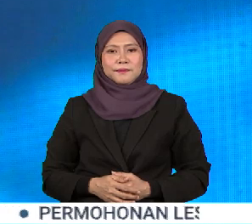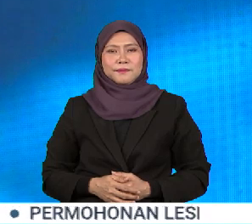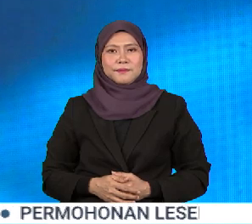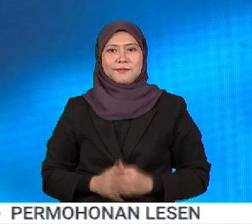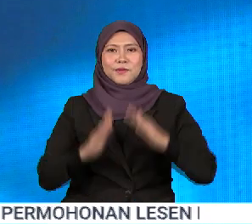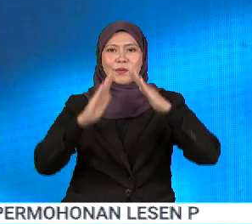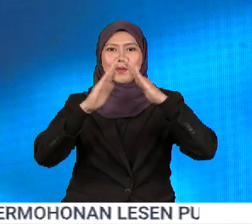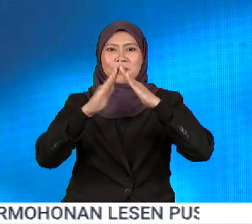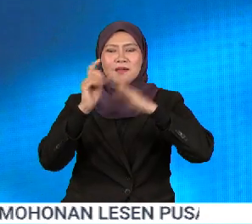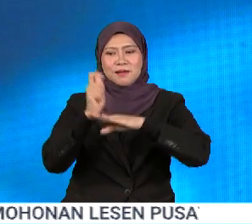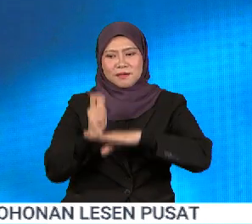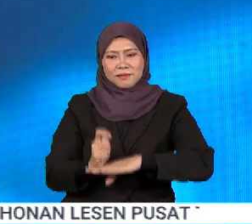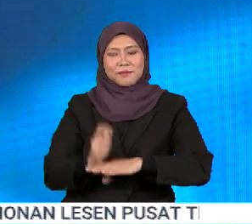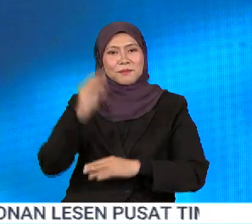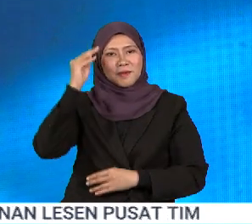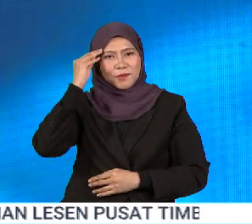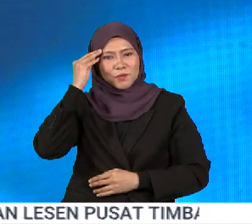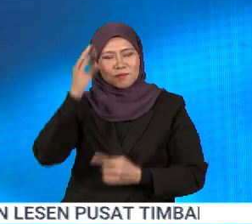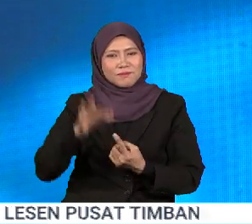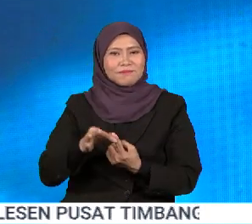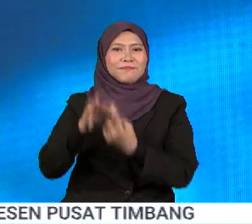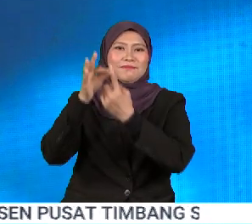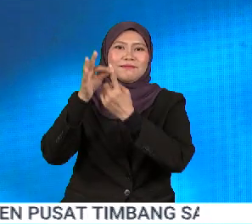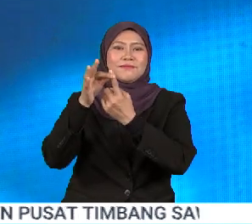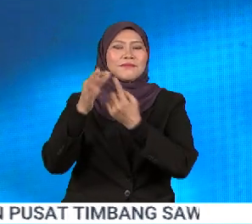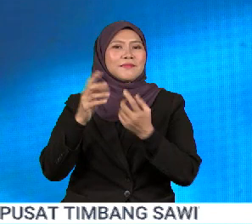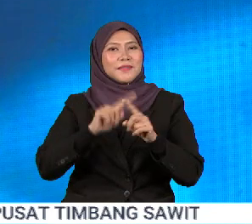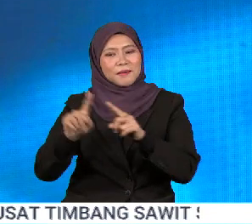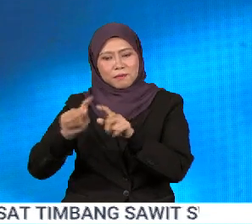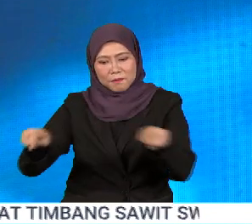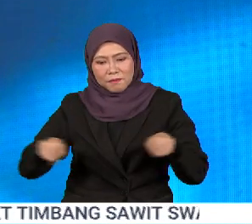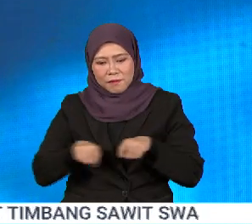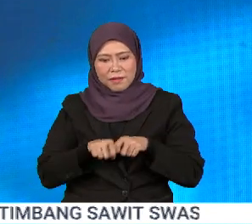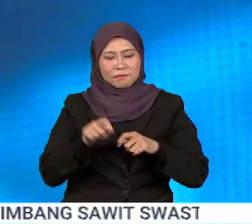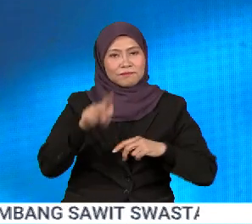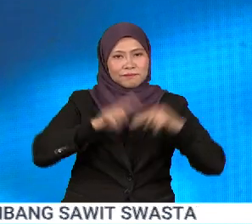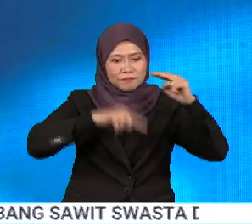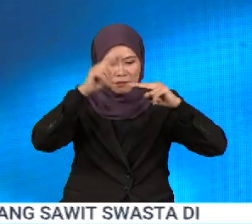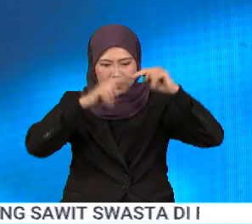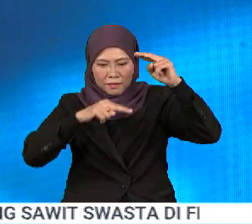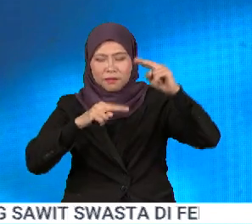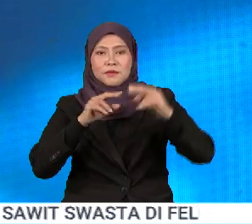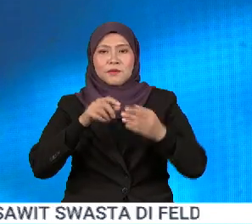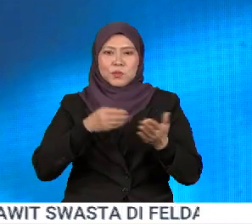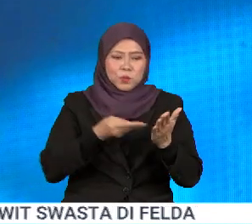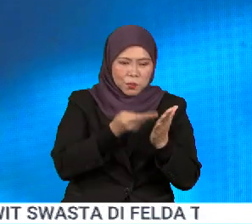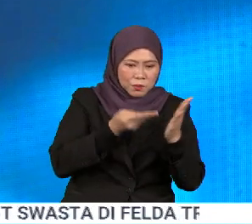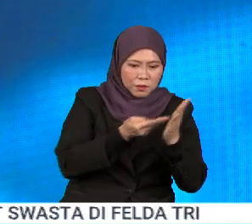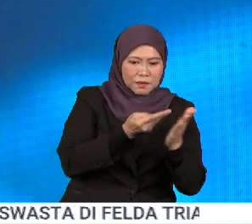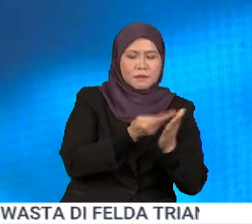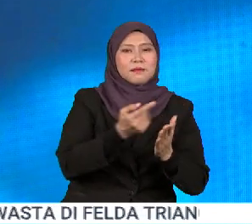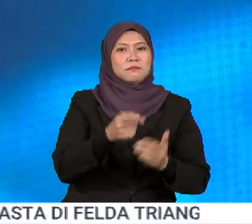Rumah tradisional Melayu ada keunikan tersendiri. Setiap ruang, ciri binaan dan motif ukiran mempunyai